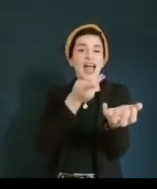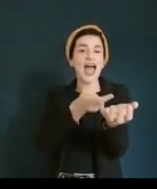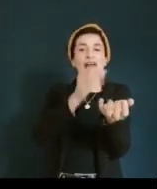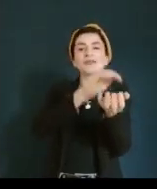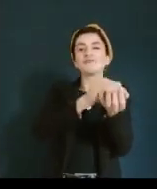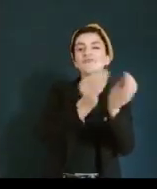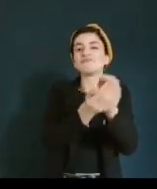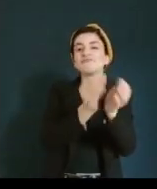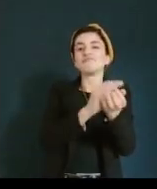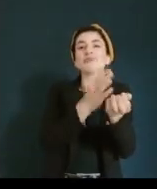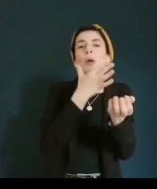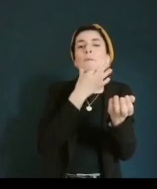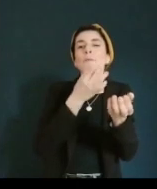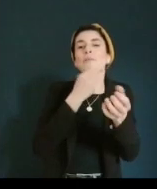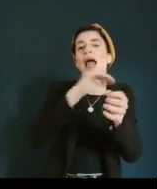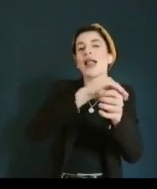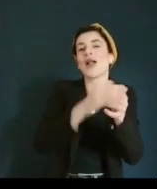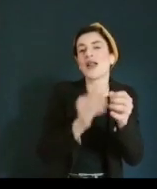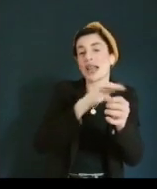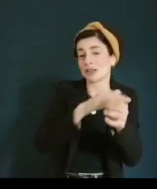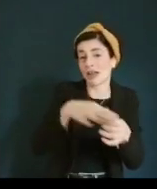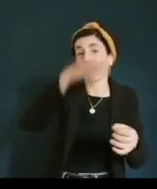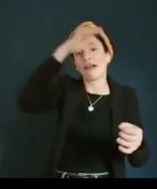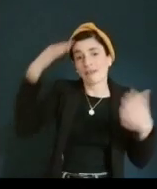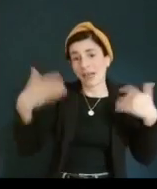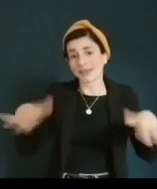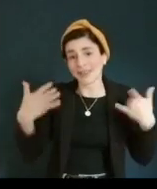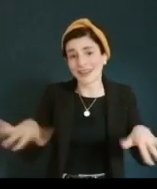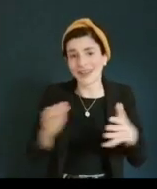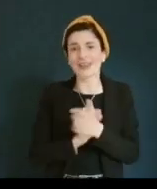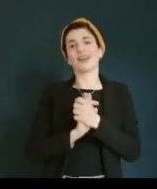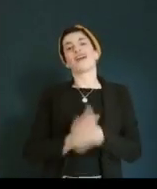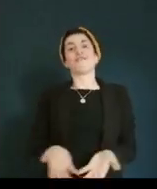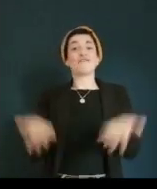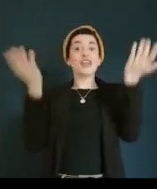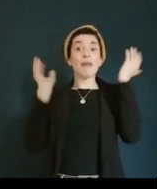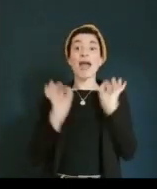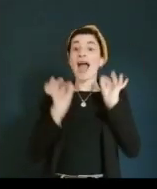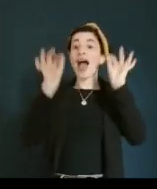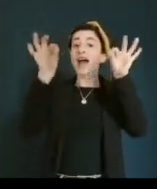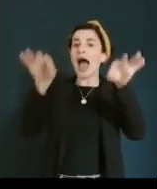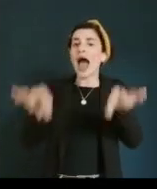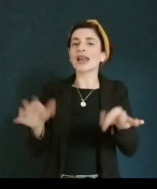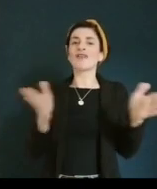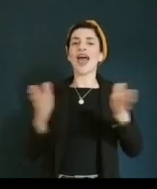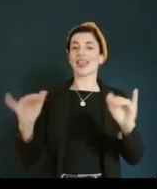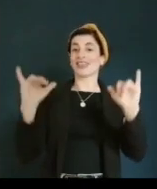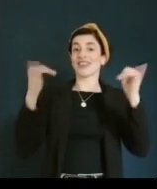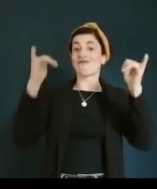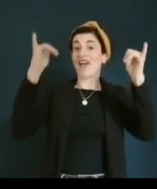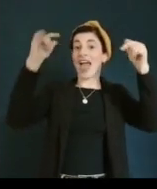Ecco qua, come vedete il mio panettino è diventato finalmente bello liscio, è stata dura.